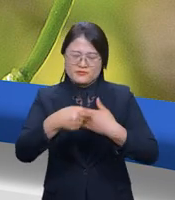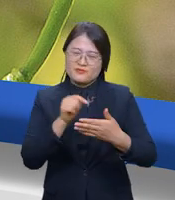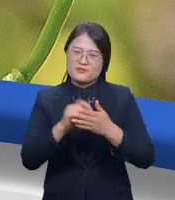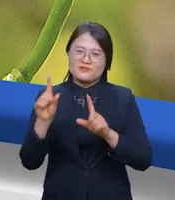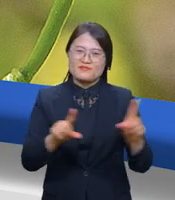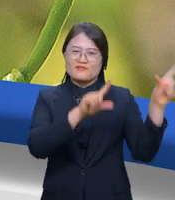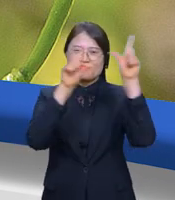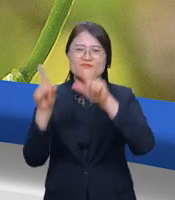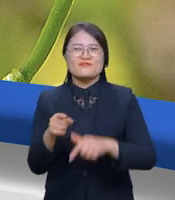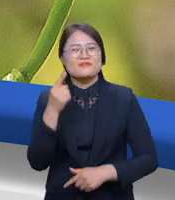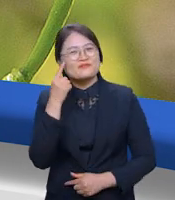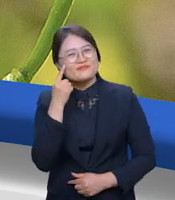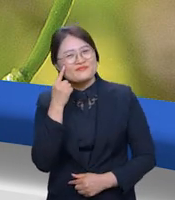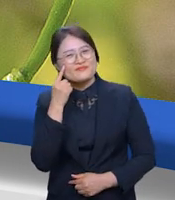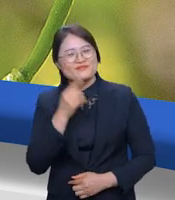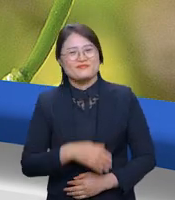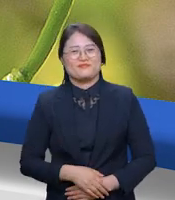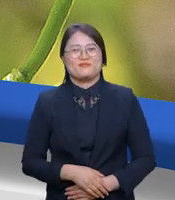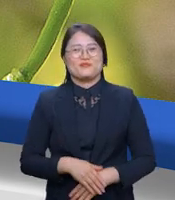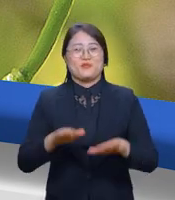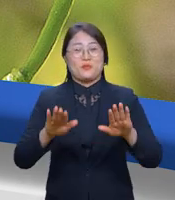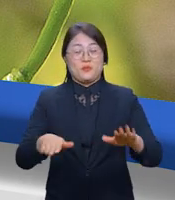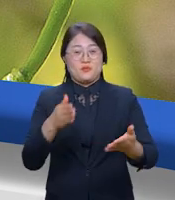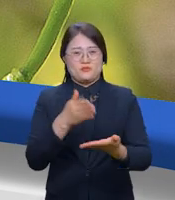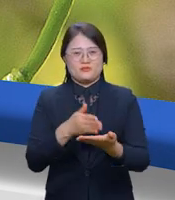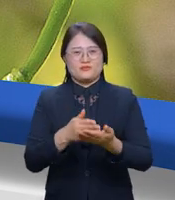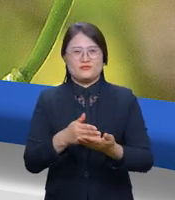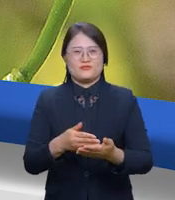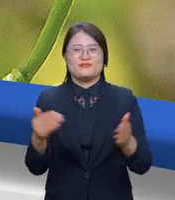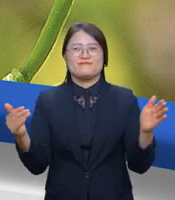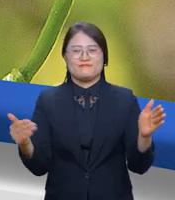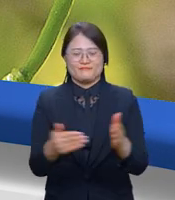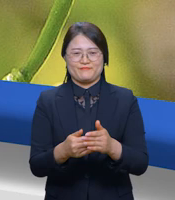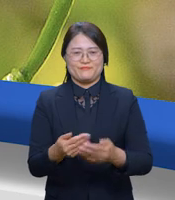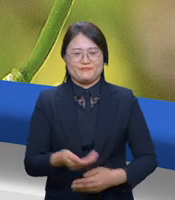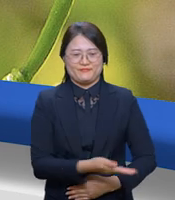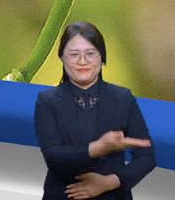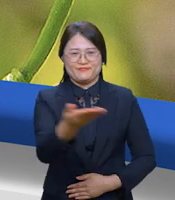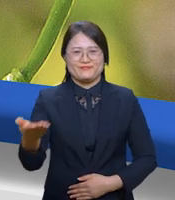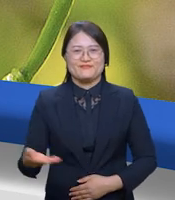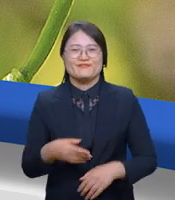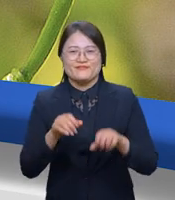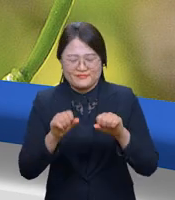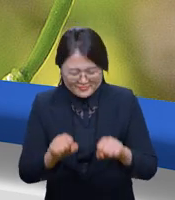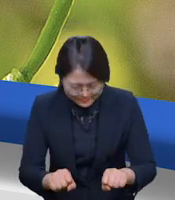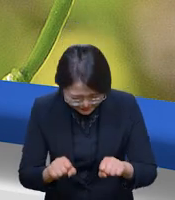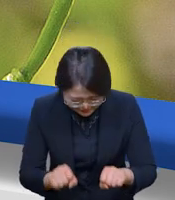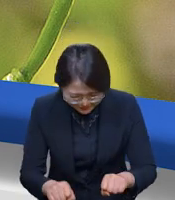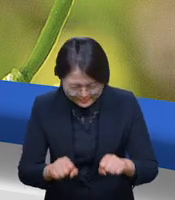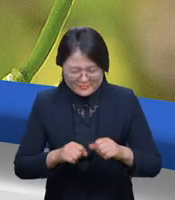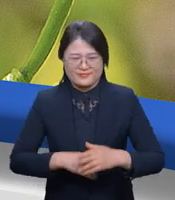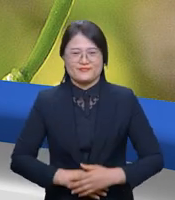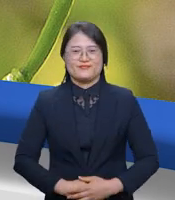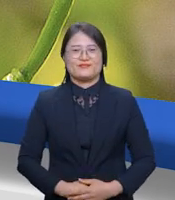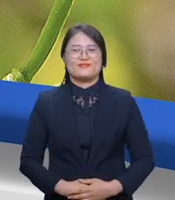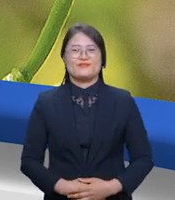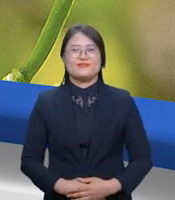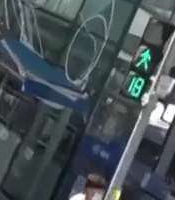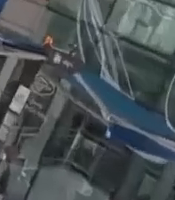감사하는 마음으로 사는 우리가 되면 어떨까 싶습니다. 오늘 순서 마치겠습니다. 시청해주신 여러분 고맙습니다.